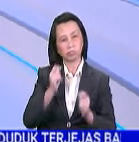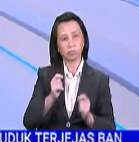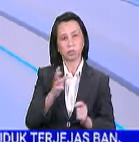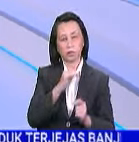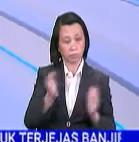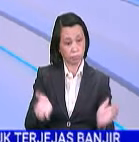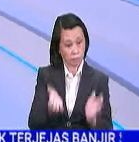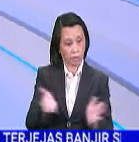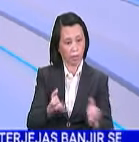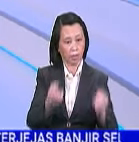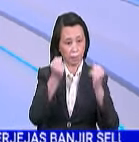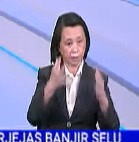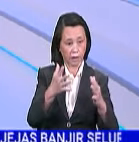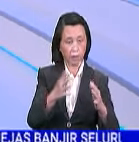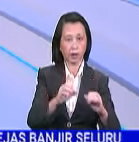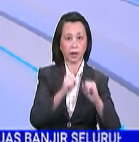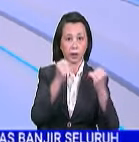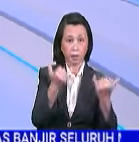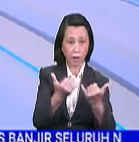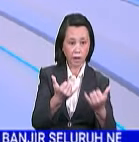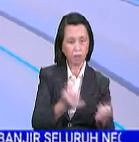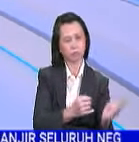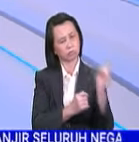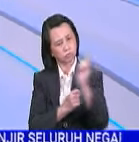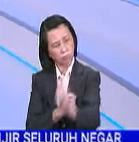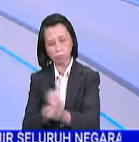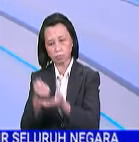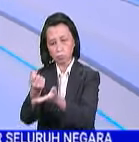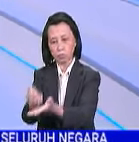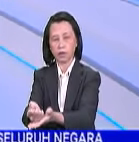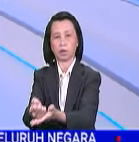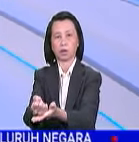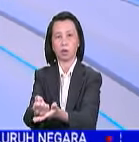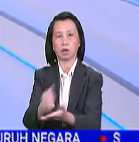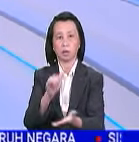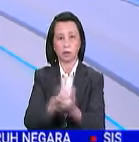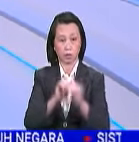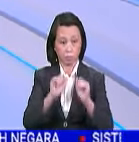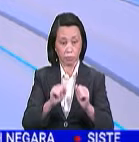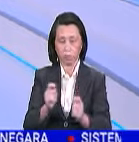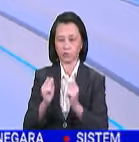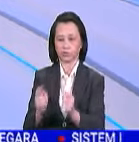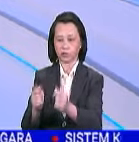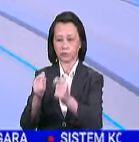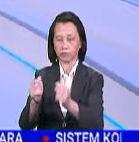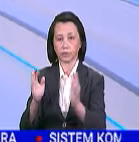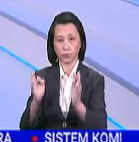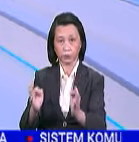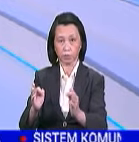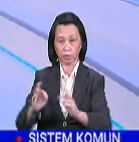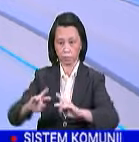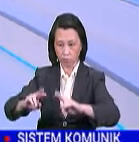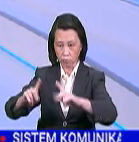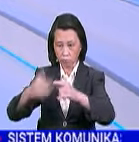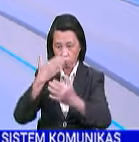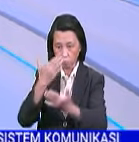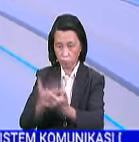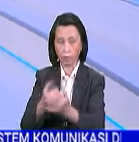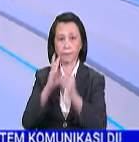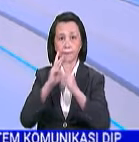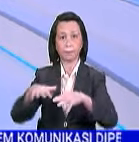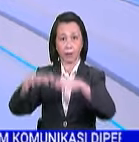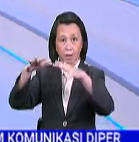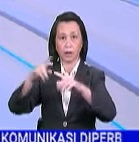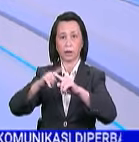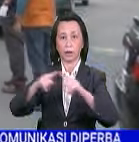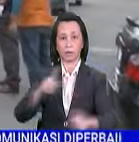sahaja menggalakkan lebih banyak entiti korporat tampil membantu, inisiatif berupaya mempercepat fasa pemulihan banjir.